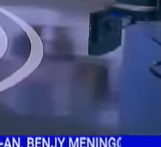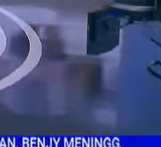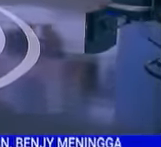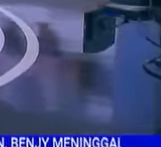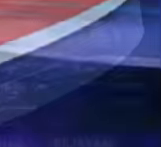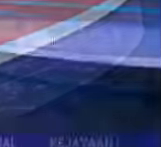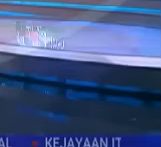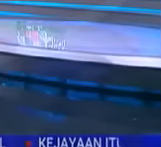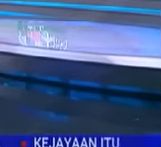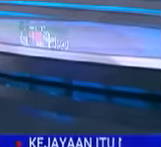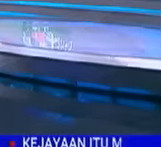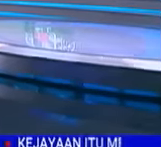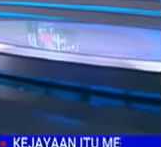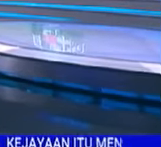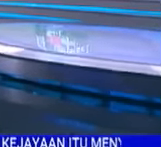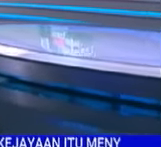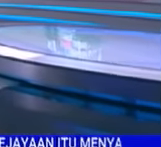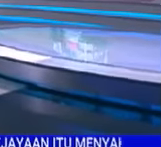nanti.